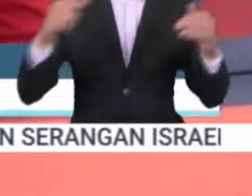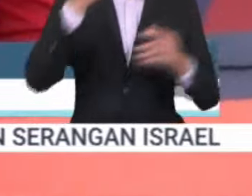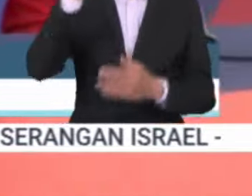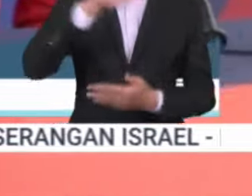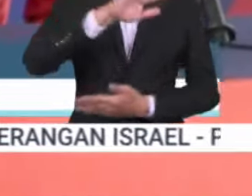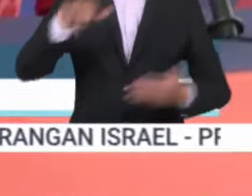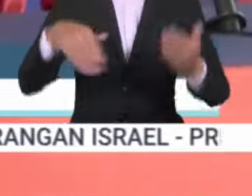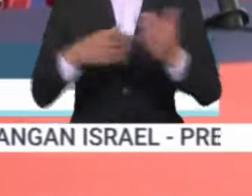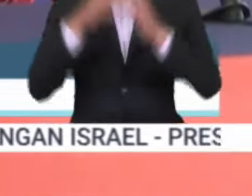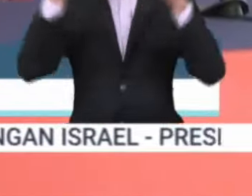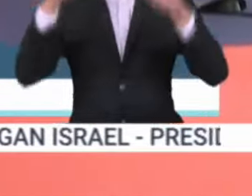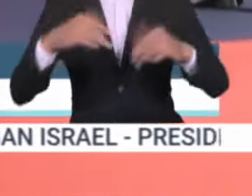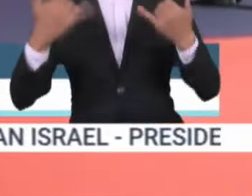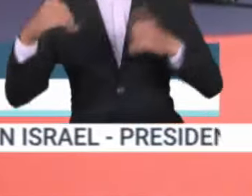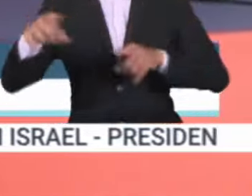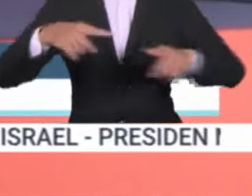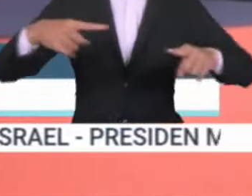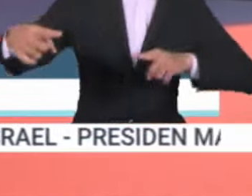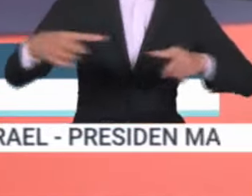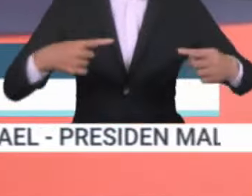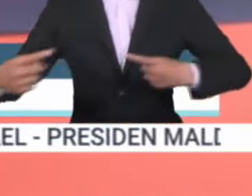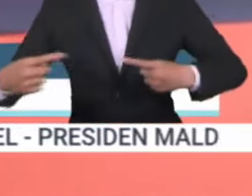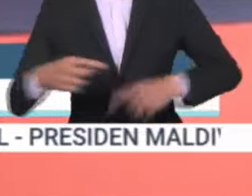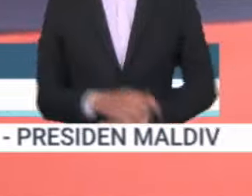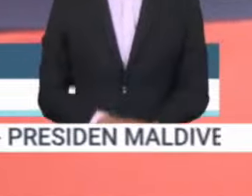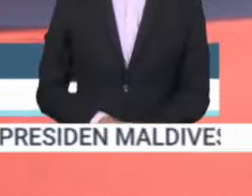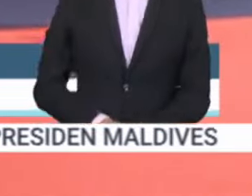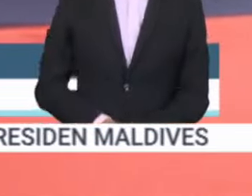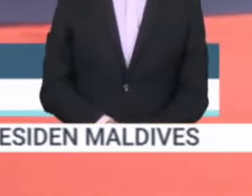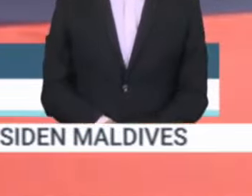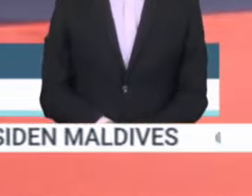semua bahagian dengan corak permainan menyerang.